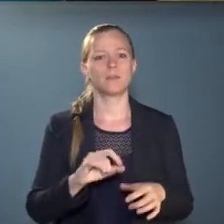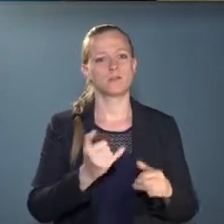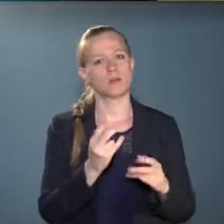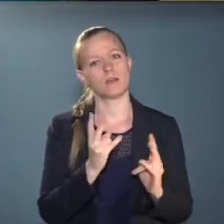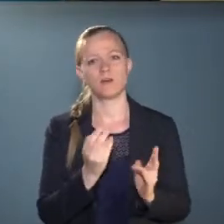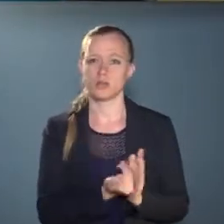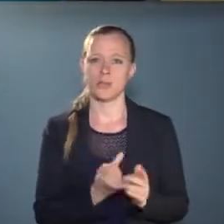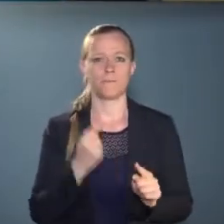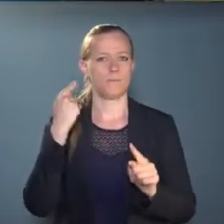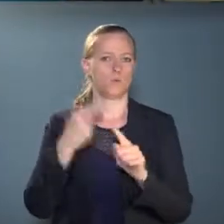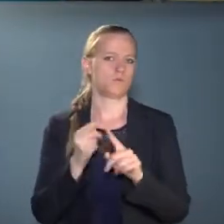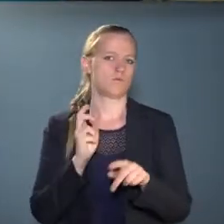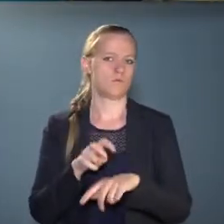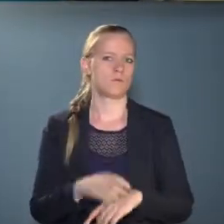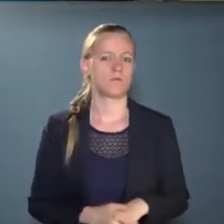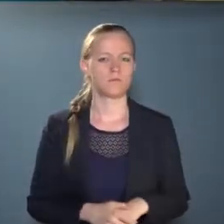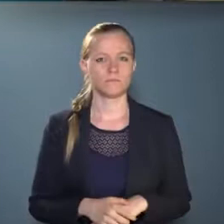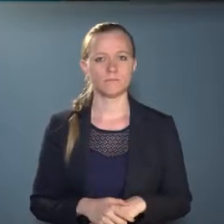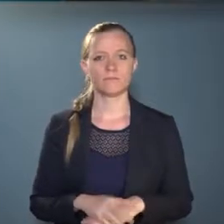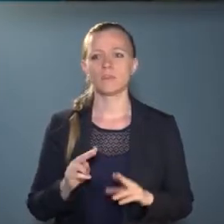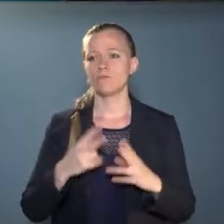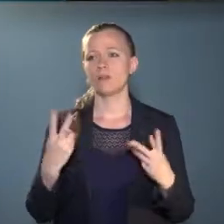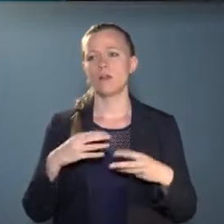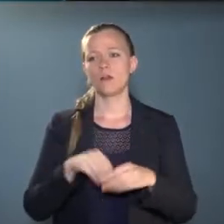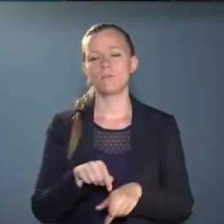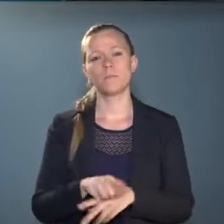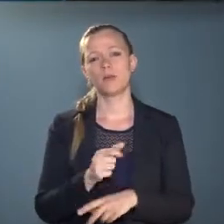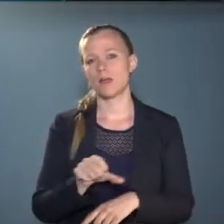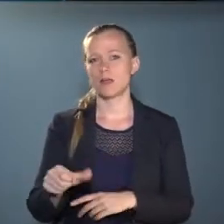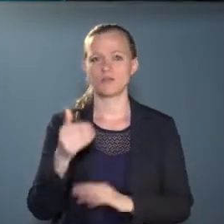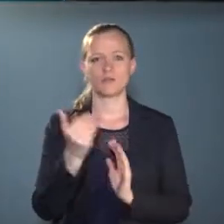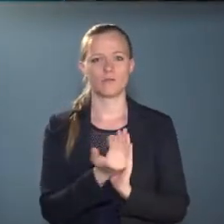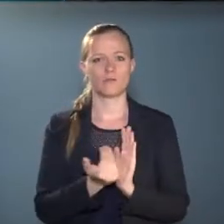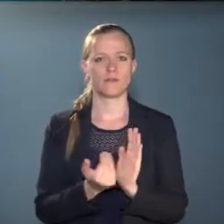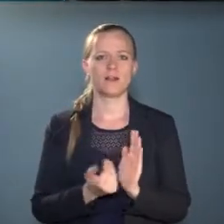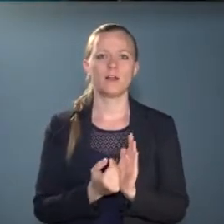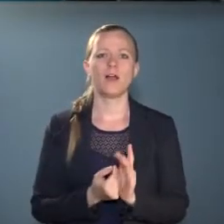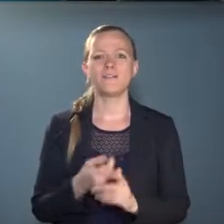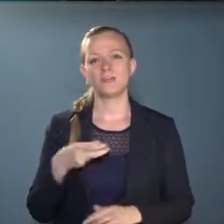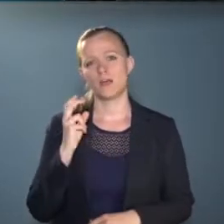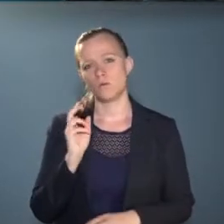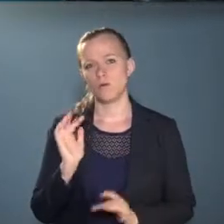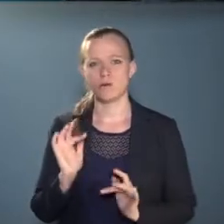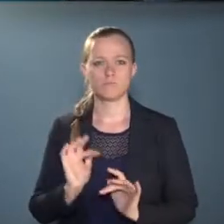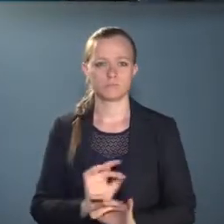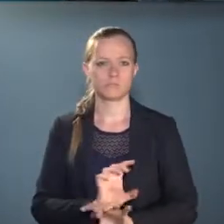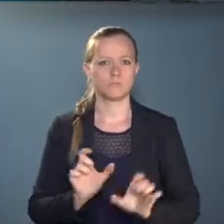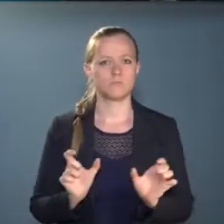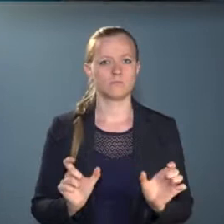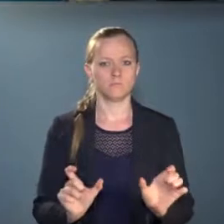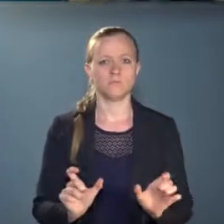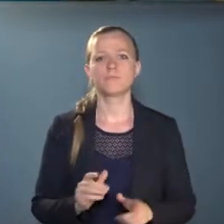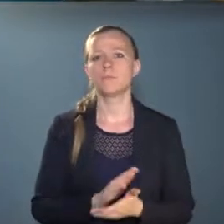egy plusz lesz csak. A világban az önök első számú feladatát, tehát a terrorelhárítást tekintve